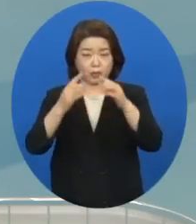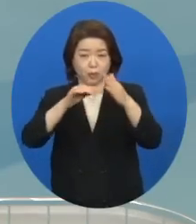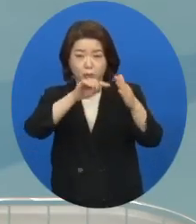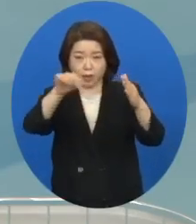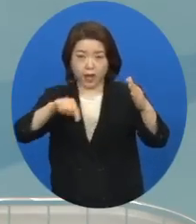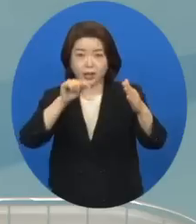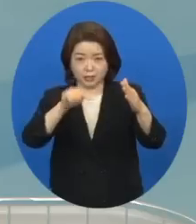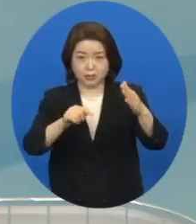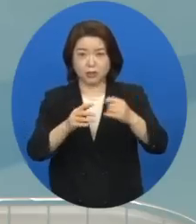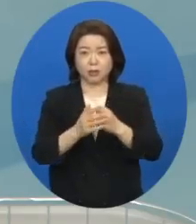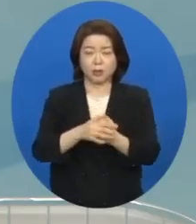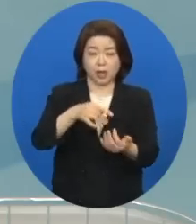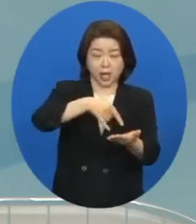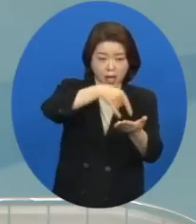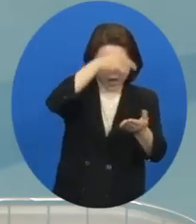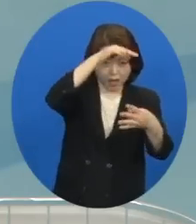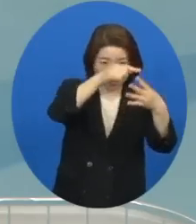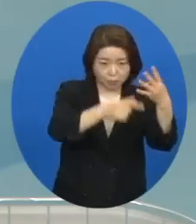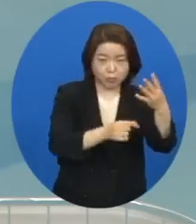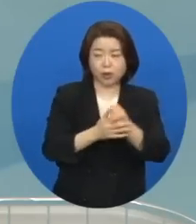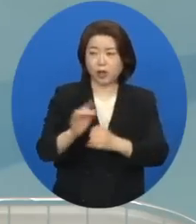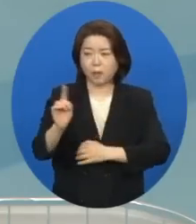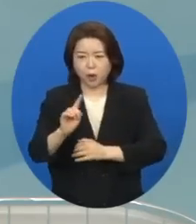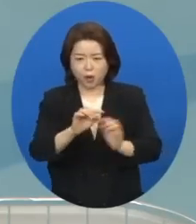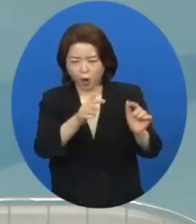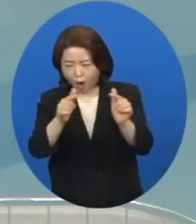안에서 에녹 프로젝트다 뭐다